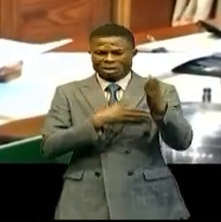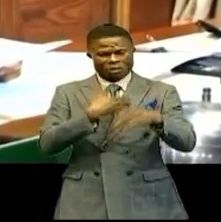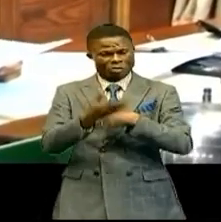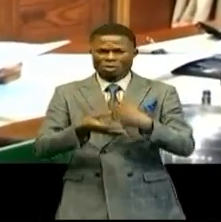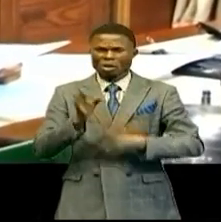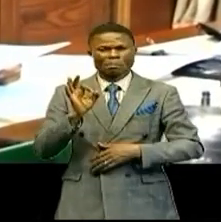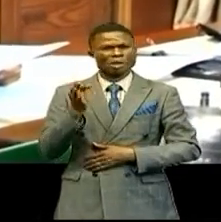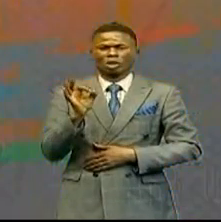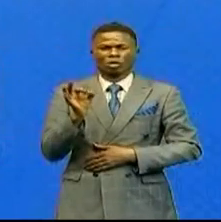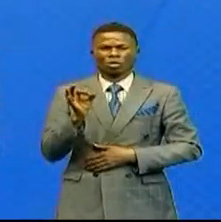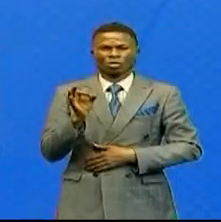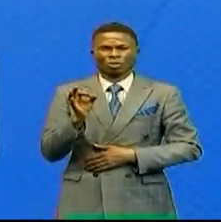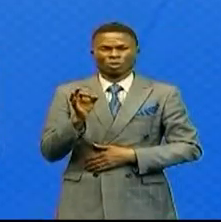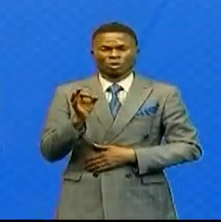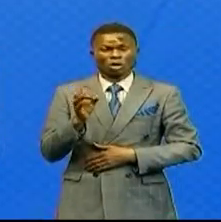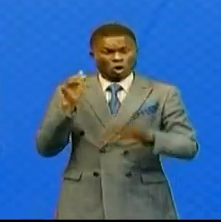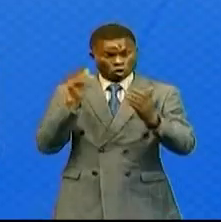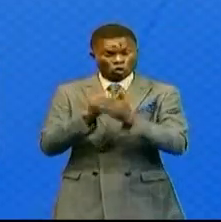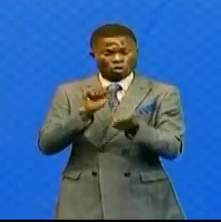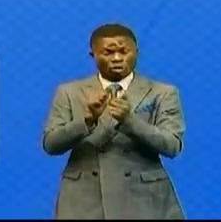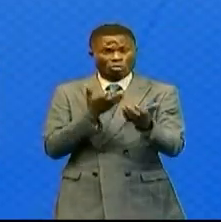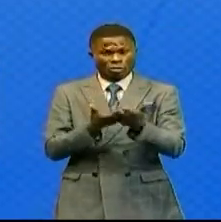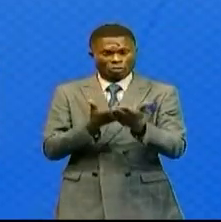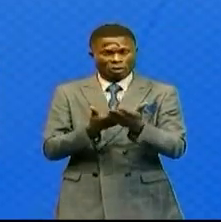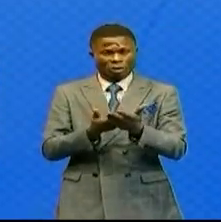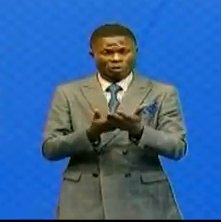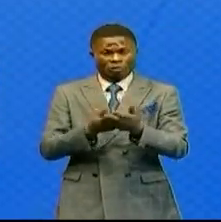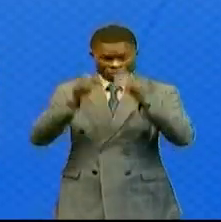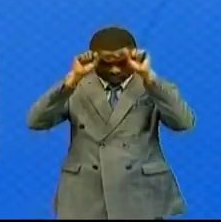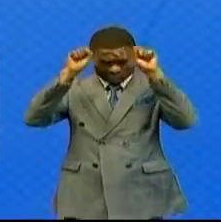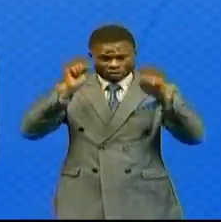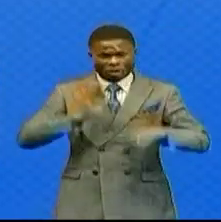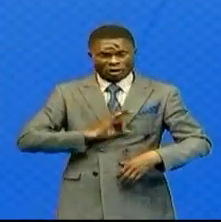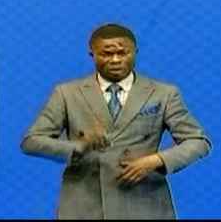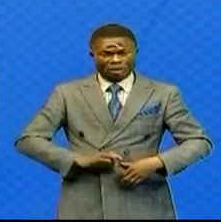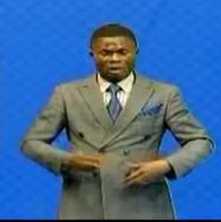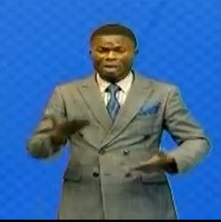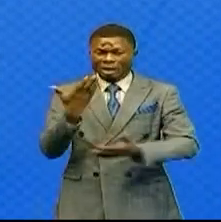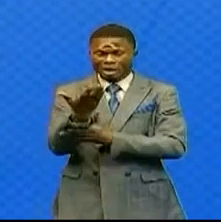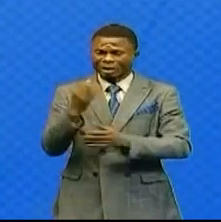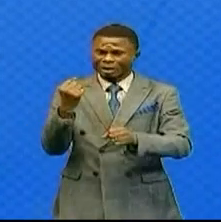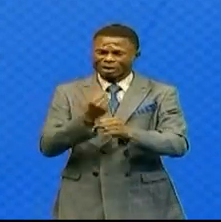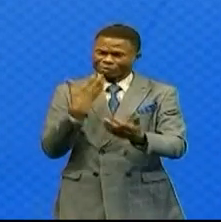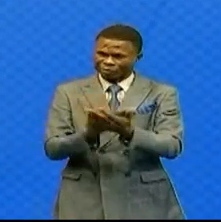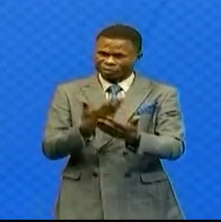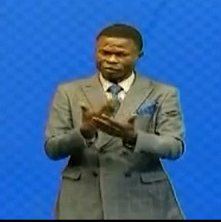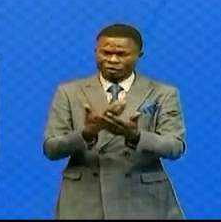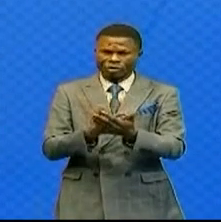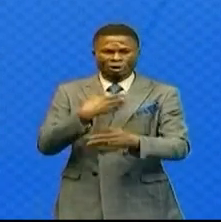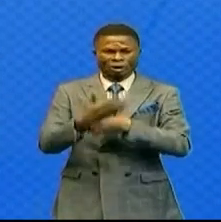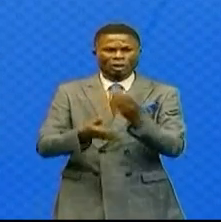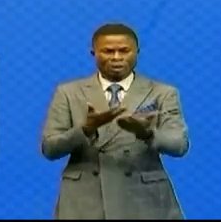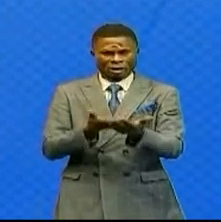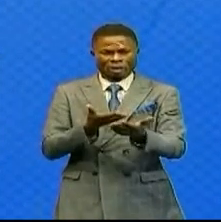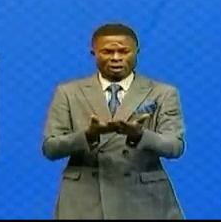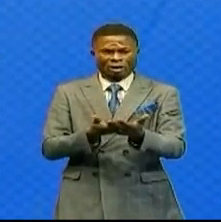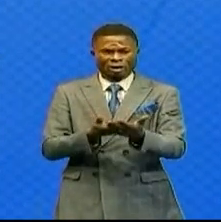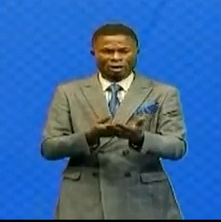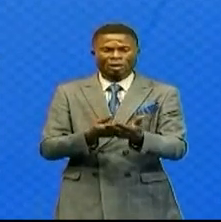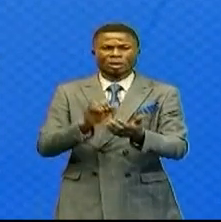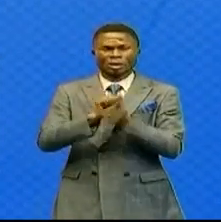encore fait. Face à cette situation, il a appelé à une accélération dans l'exécution des travaux projetés et à